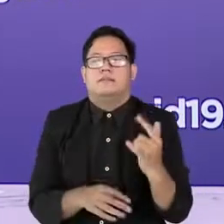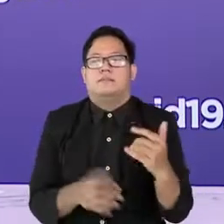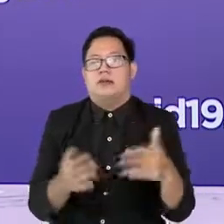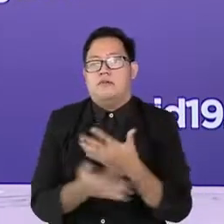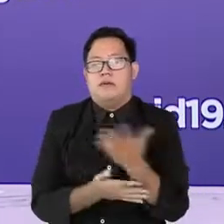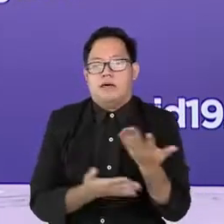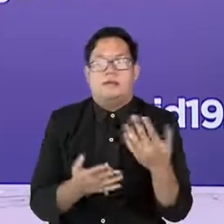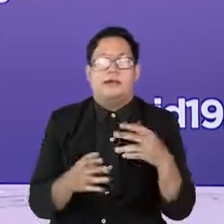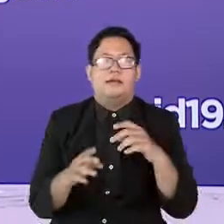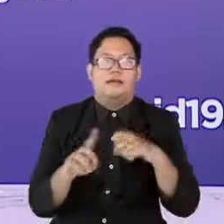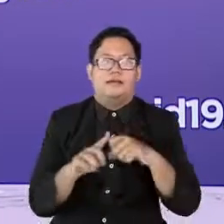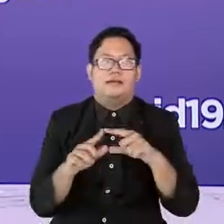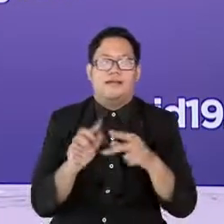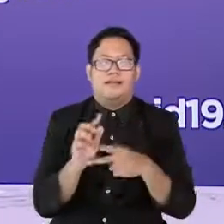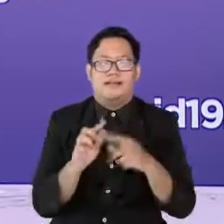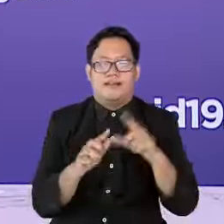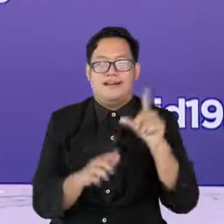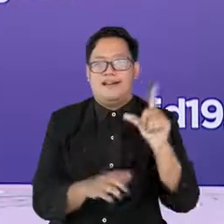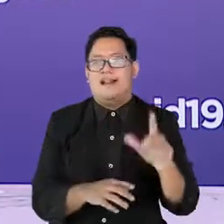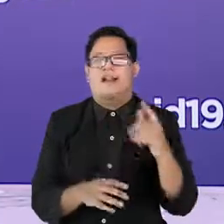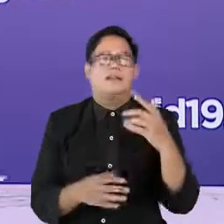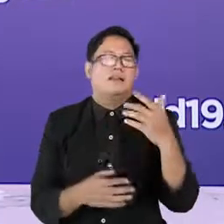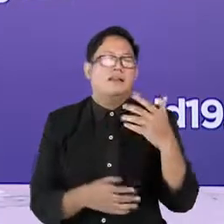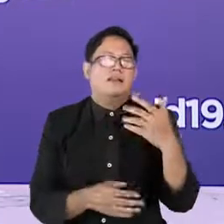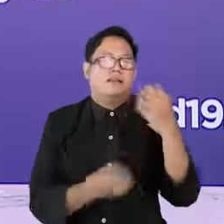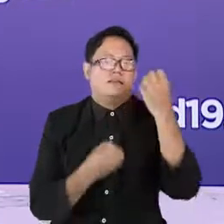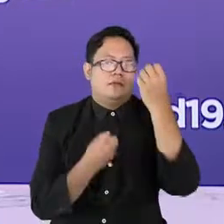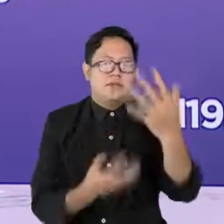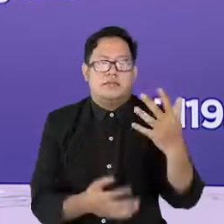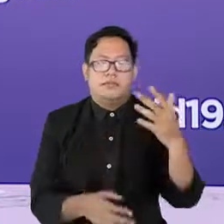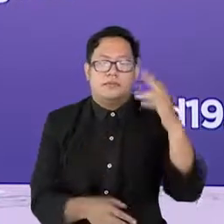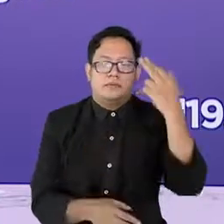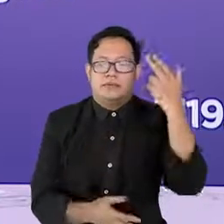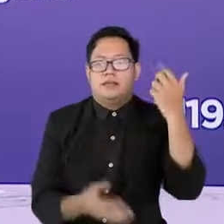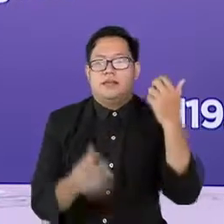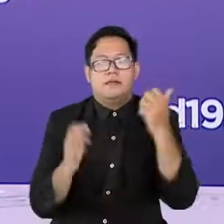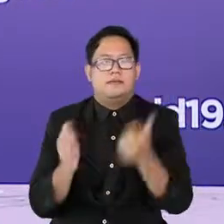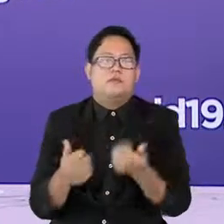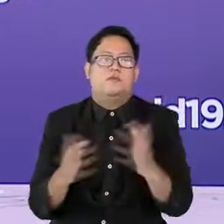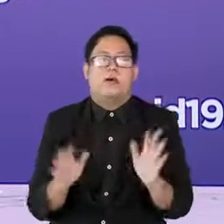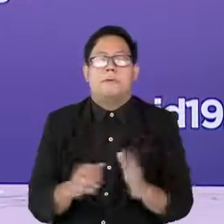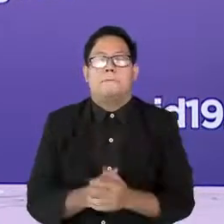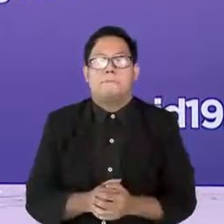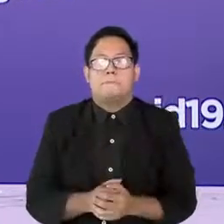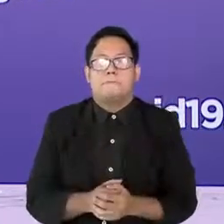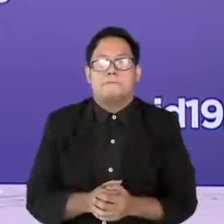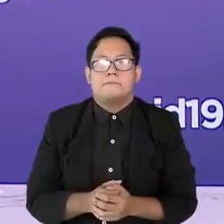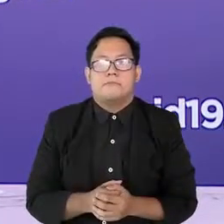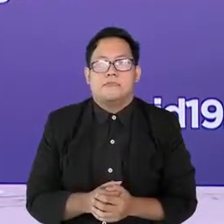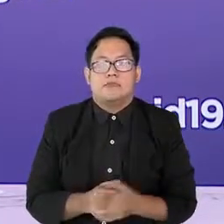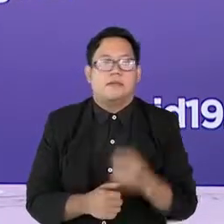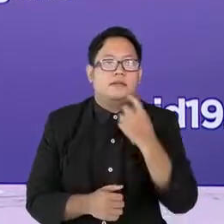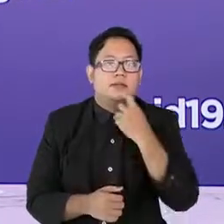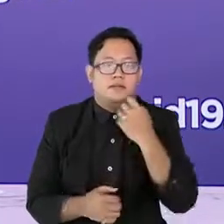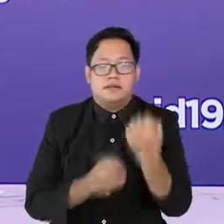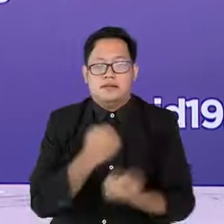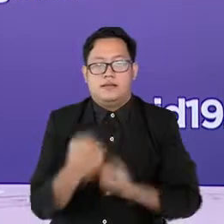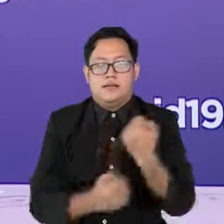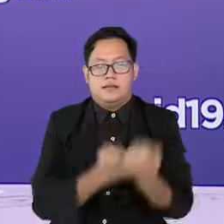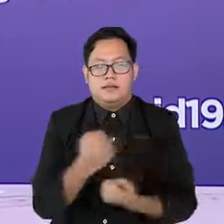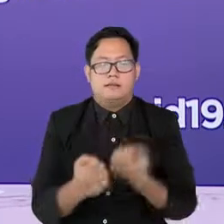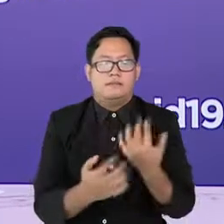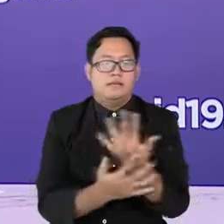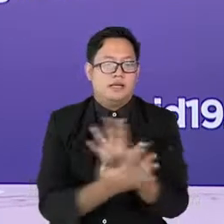yang telah pemerintah siapkan Hai seiring dengan mulai kembali aktifnya kegiatan masyarakat di beberapa sektor sosial